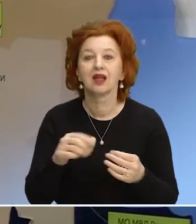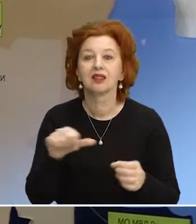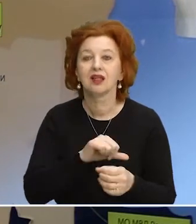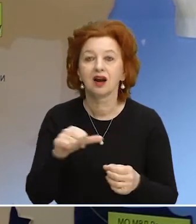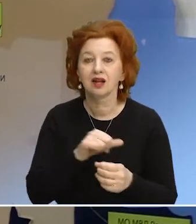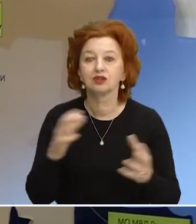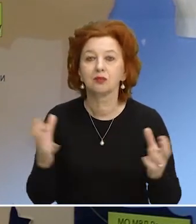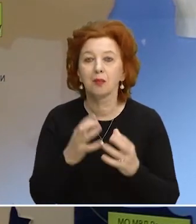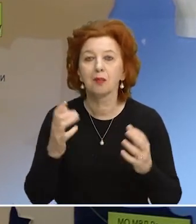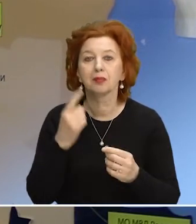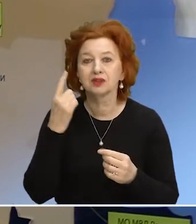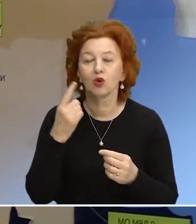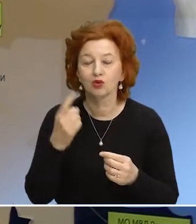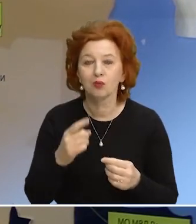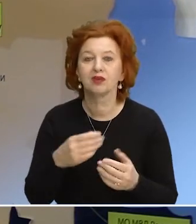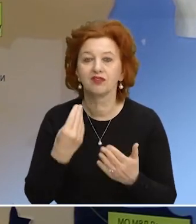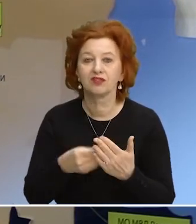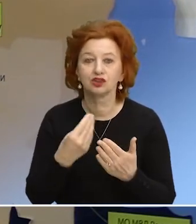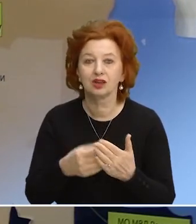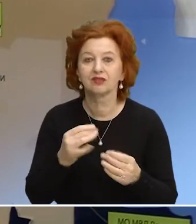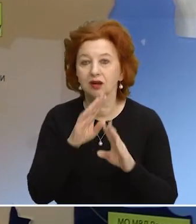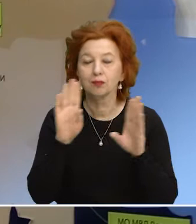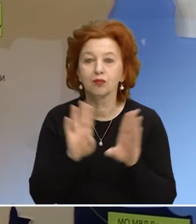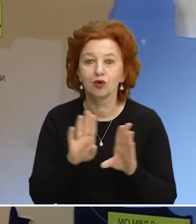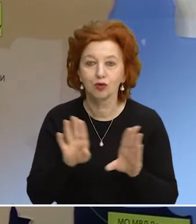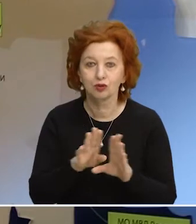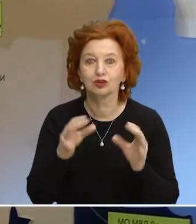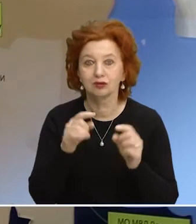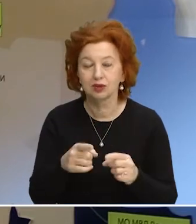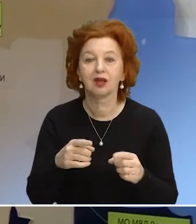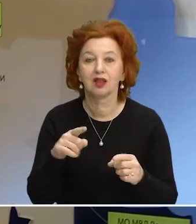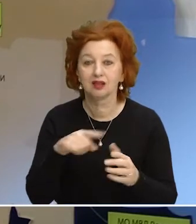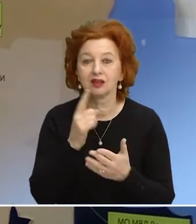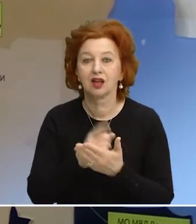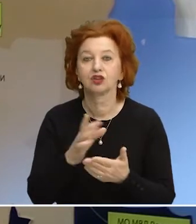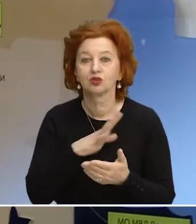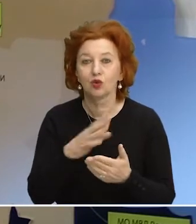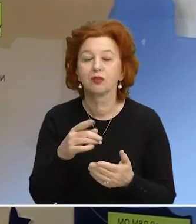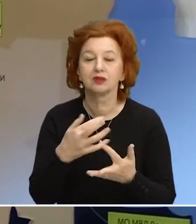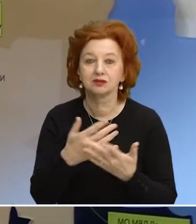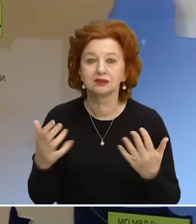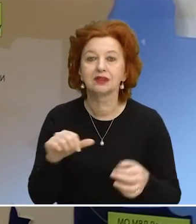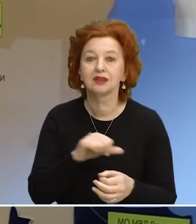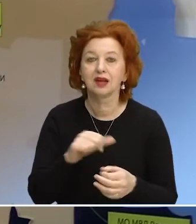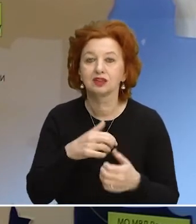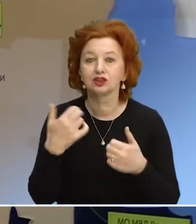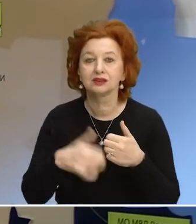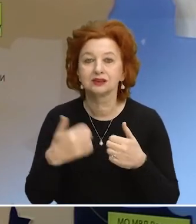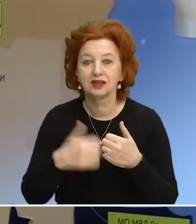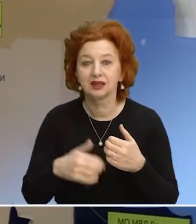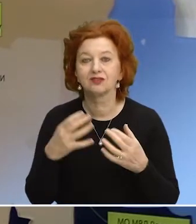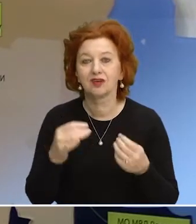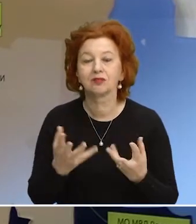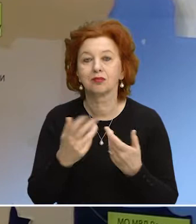пересылка наркотических средств, психотропных веществ или их аналогов, а также незаконный сбыт или пересылка растений, содержащих